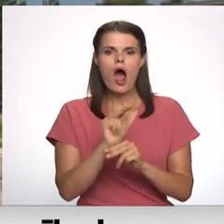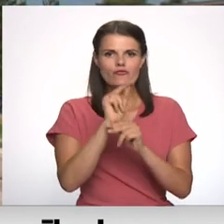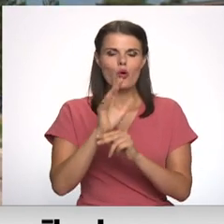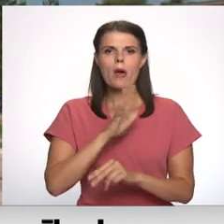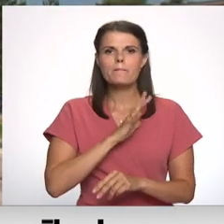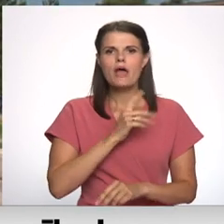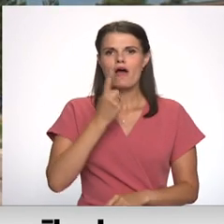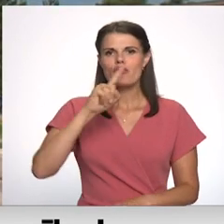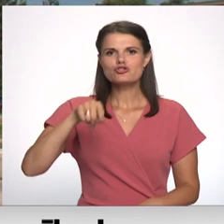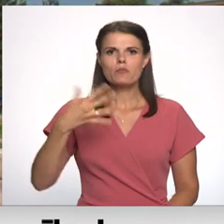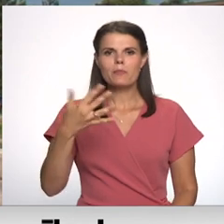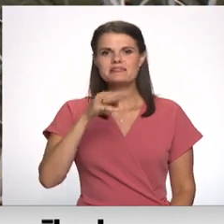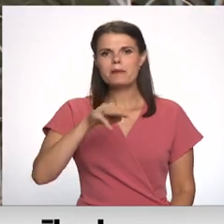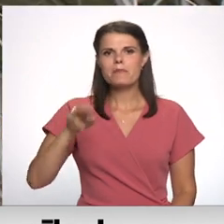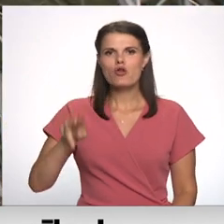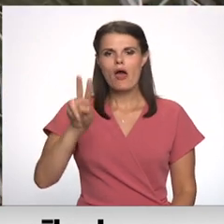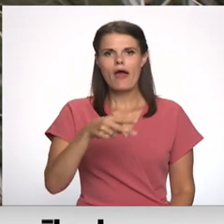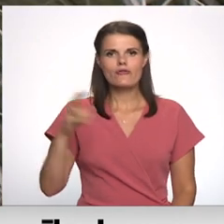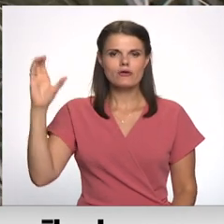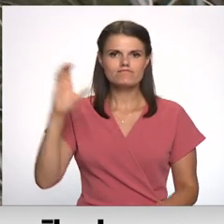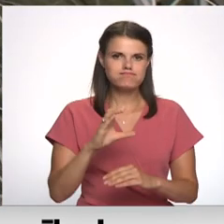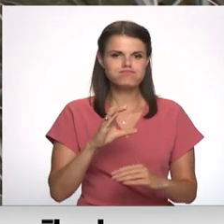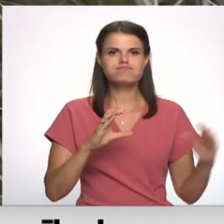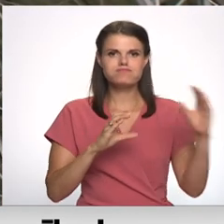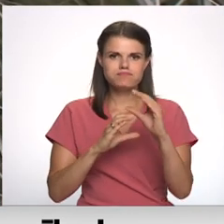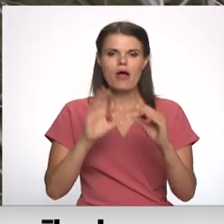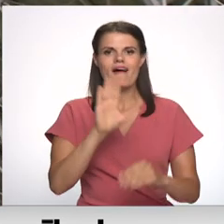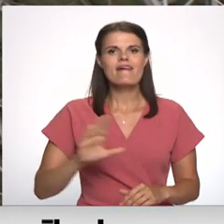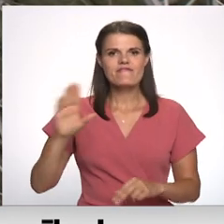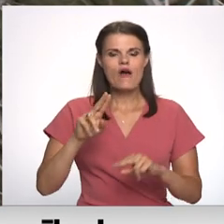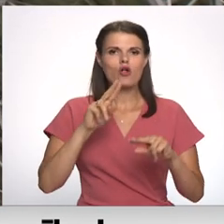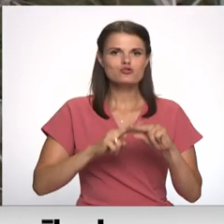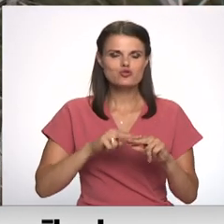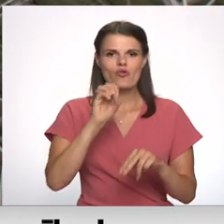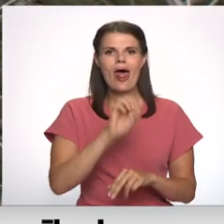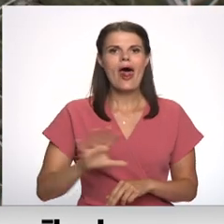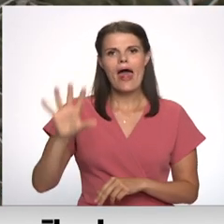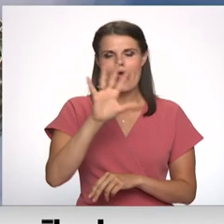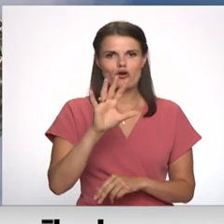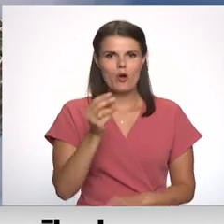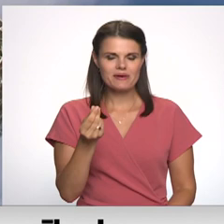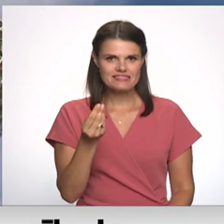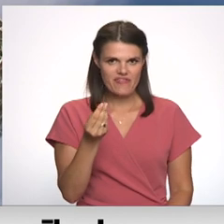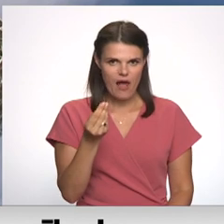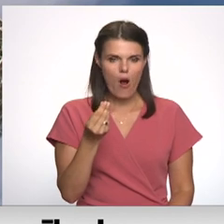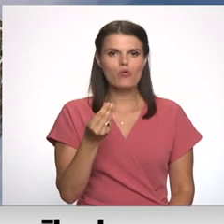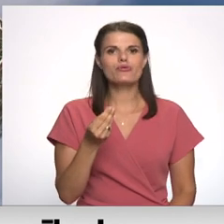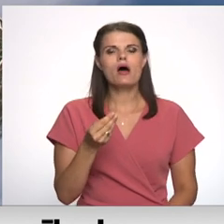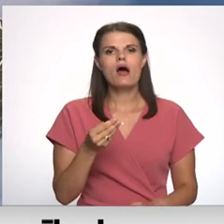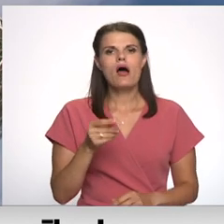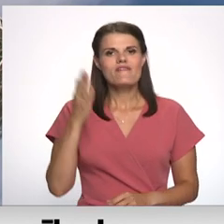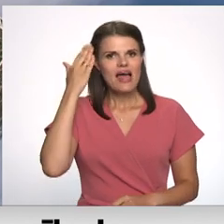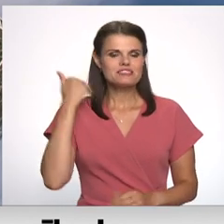1,5 miljonu eiro. Projekts realizēts ar Valsts un Eiropas reģionālās attīstības fonda līdzfinansējumu. Ventspils augstskolas